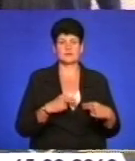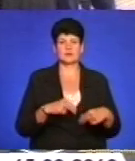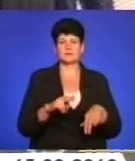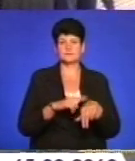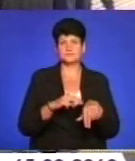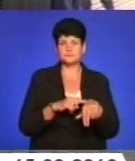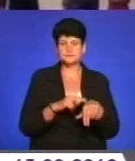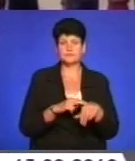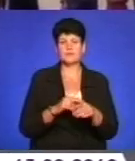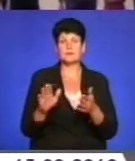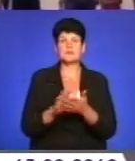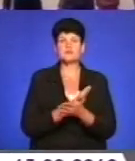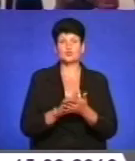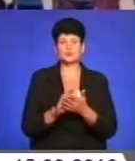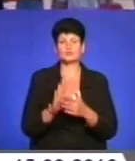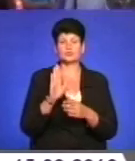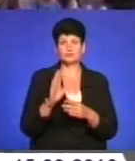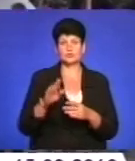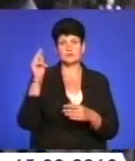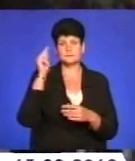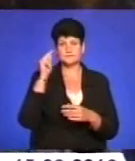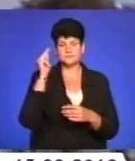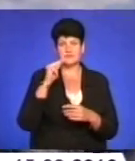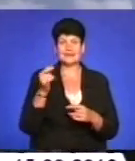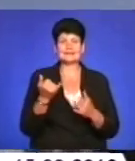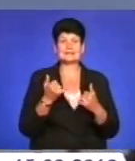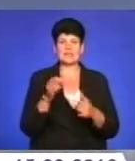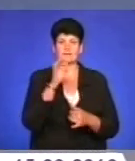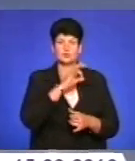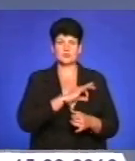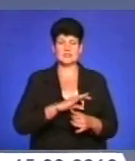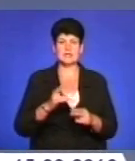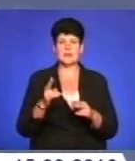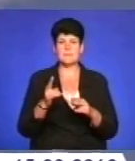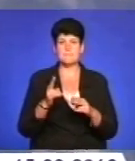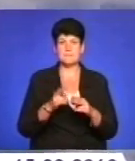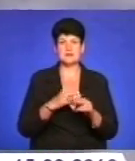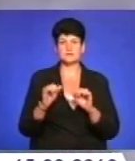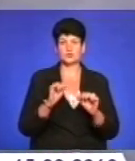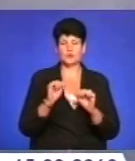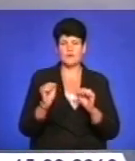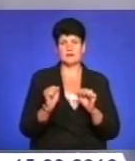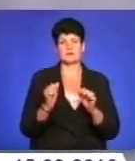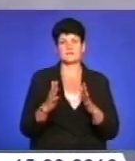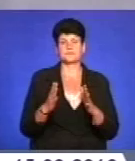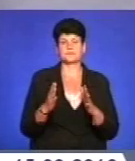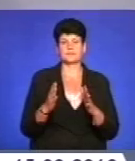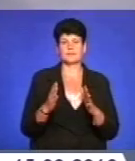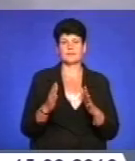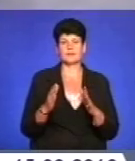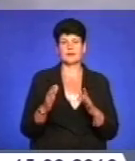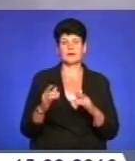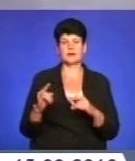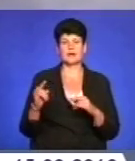Тернопільській області безкоштовно пройдуть інтенсивний курс навчання для використання безпілотного літального апарату у службових цілях. В частності для